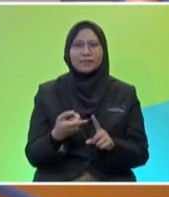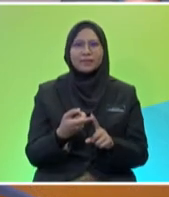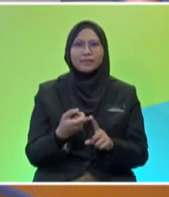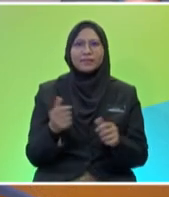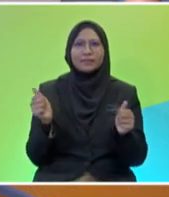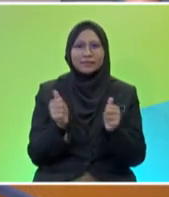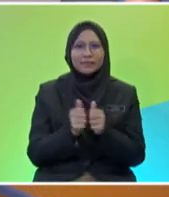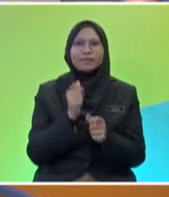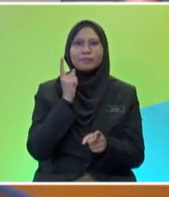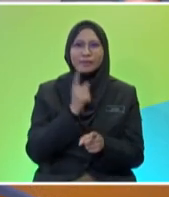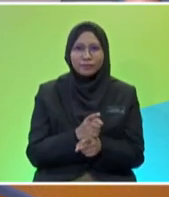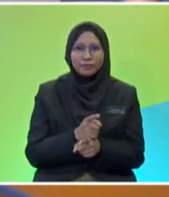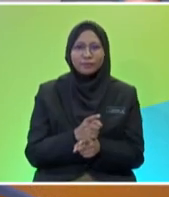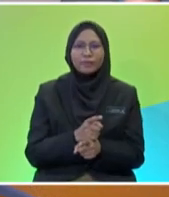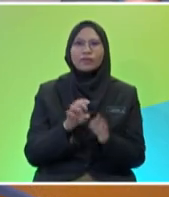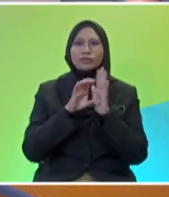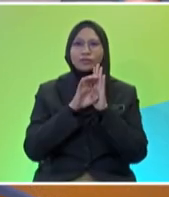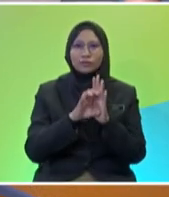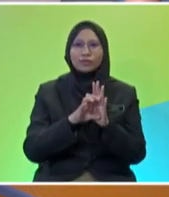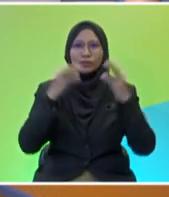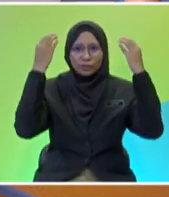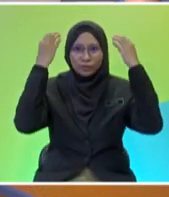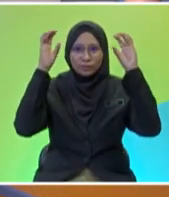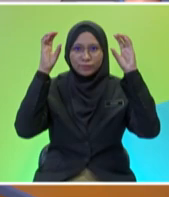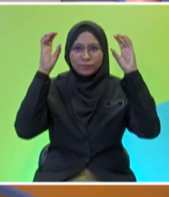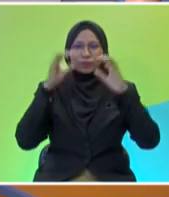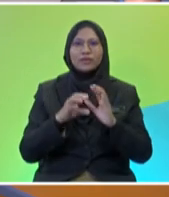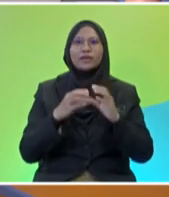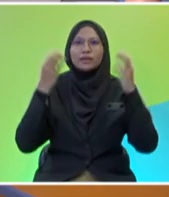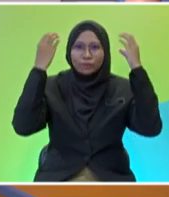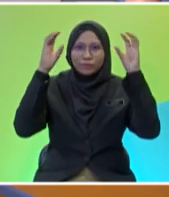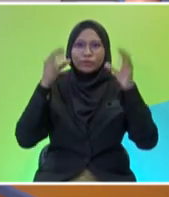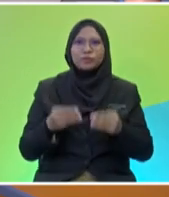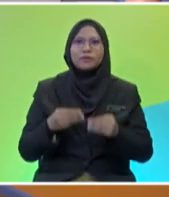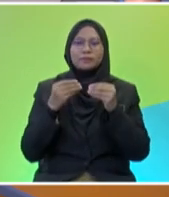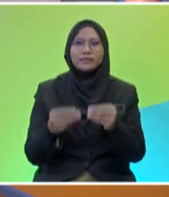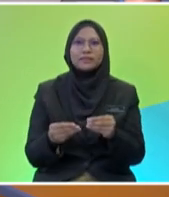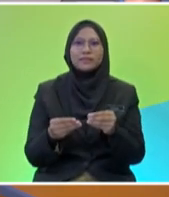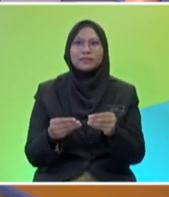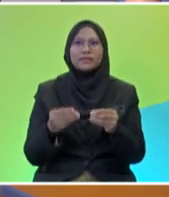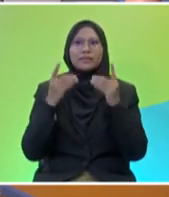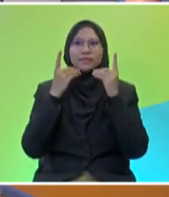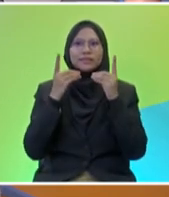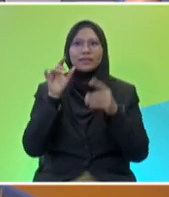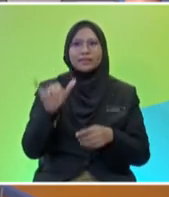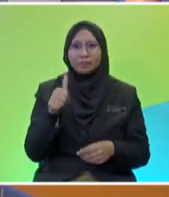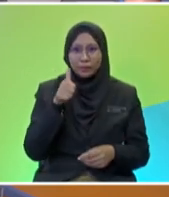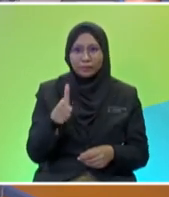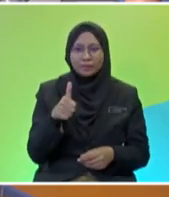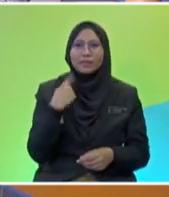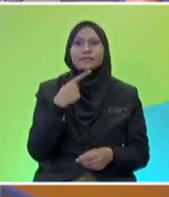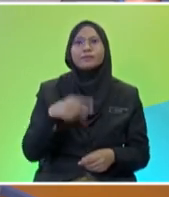contohnya adalah seorang guru bilang guru memberikan penghematan pendidikan yang terbaik Siapa yang gembira